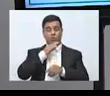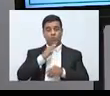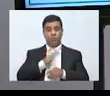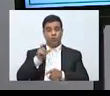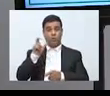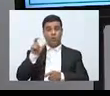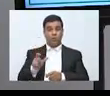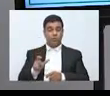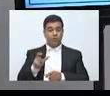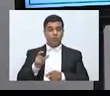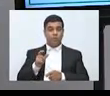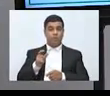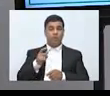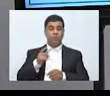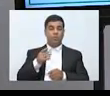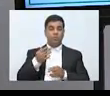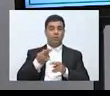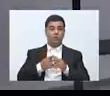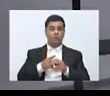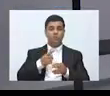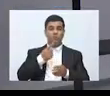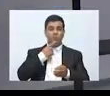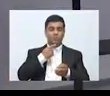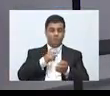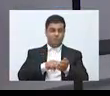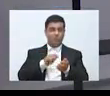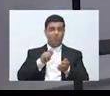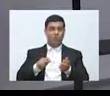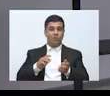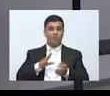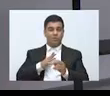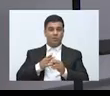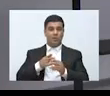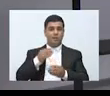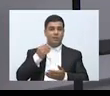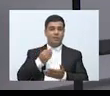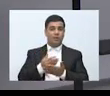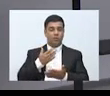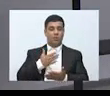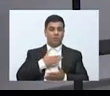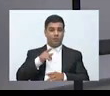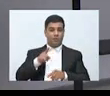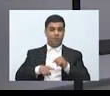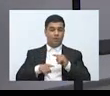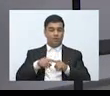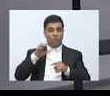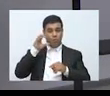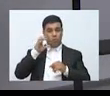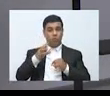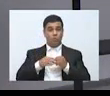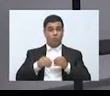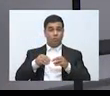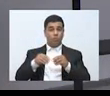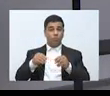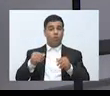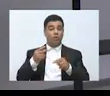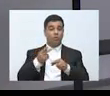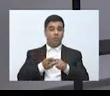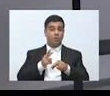Odam kindik qoni to'kilgan aziz vatan tuprog'ida, demak,